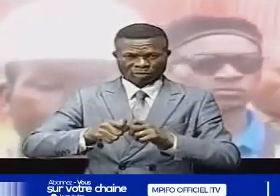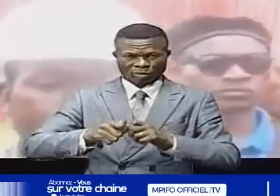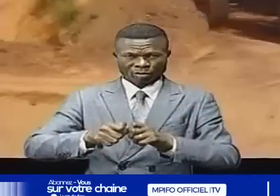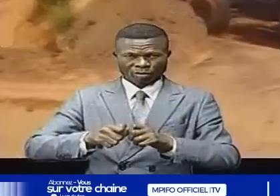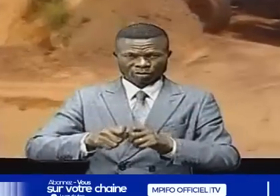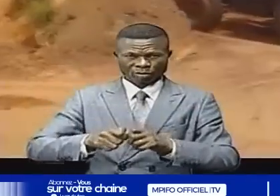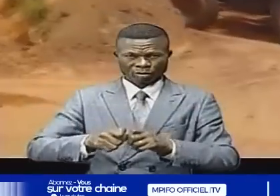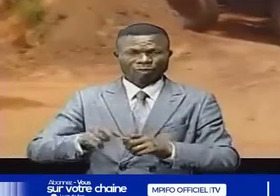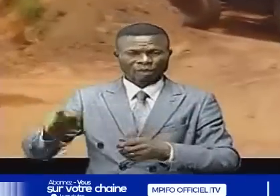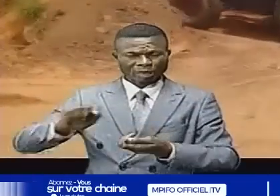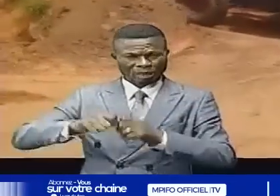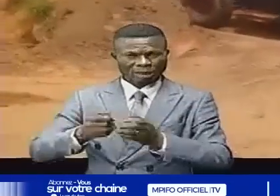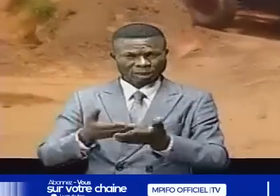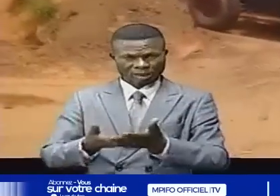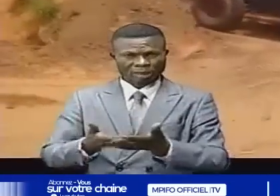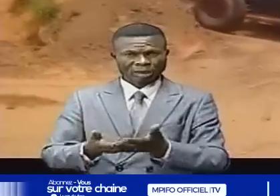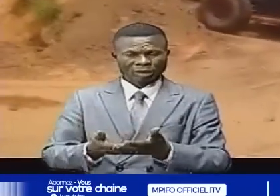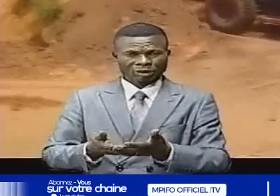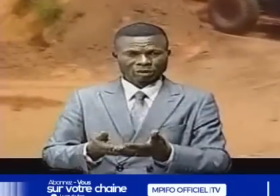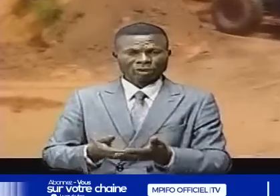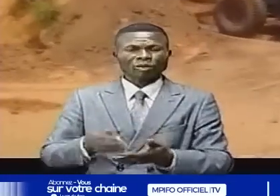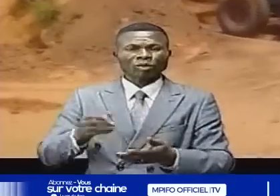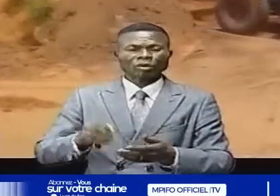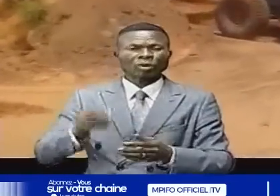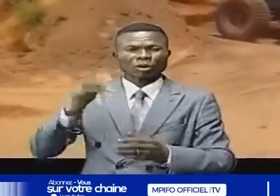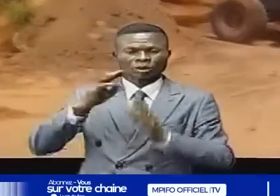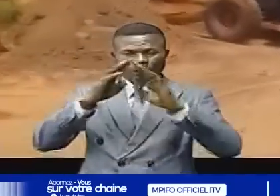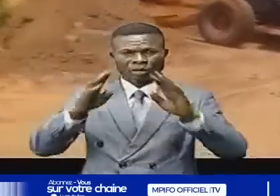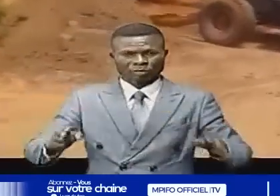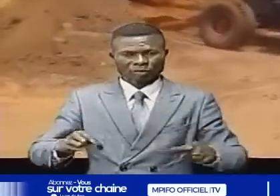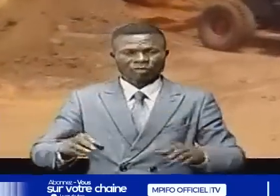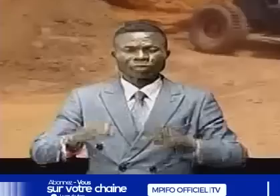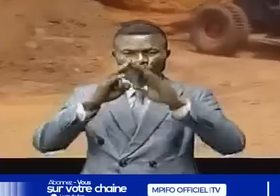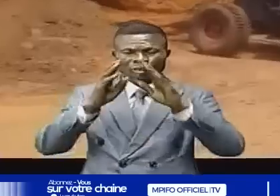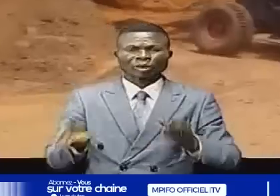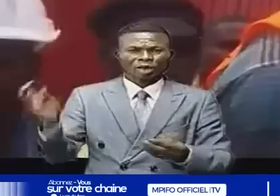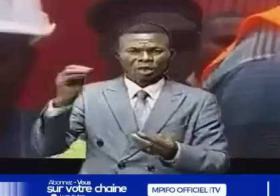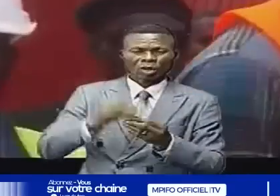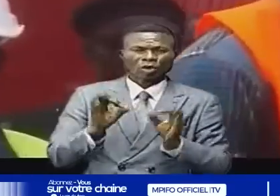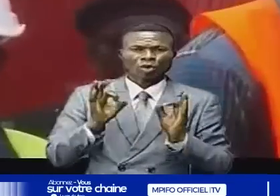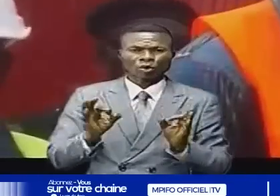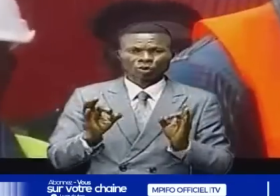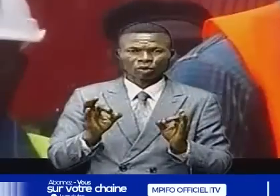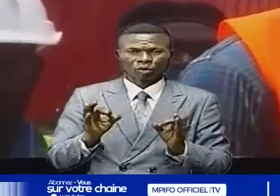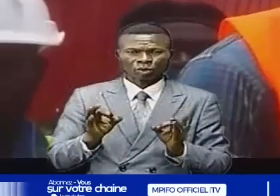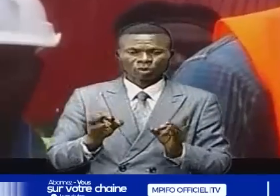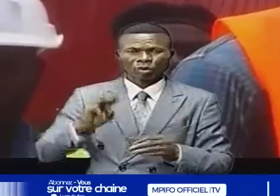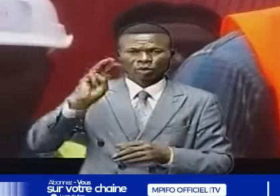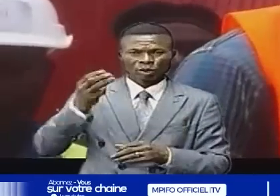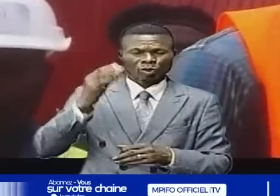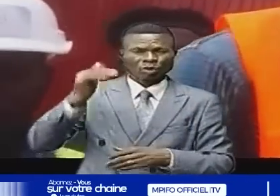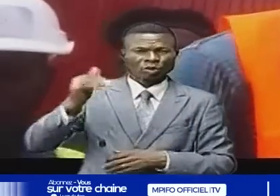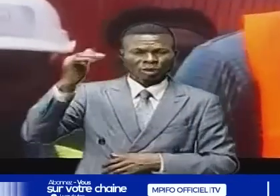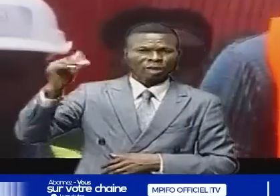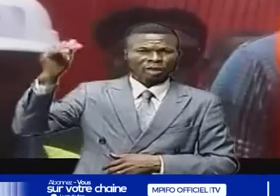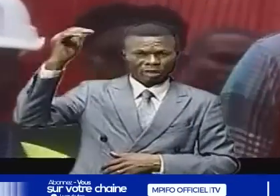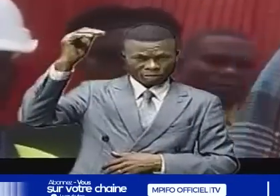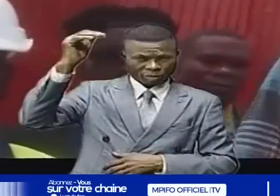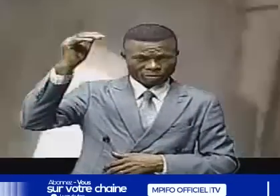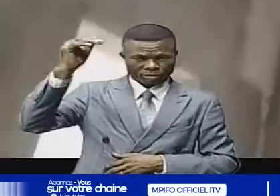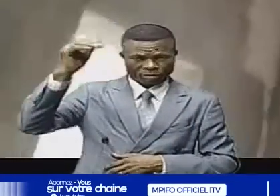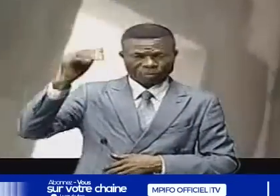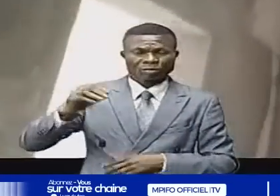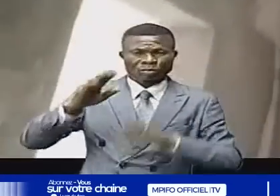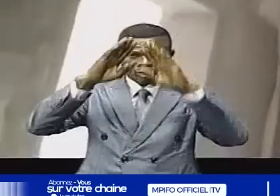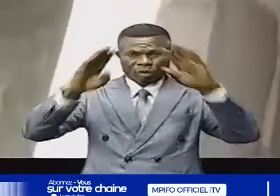en construction, depuis le bas jusqu'en haut, les travaux de rénovation. Et de l'autre côté, le troisième compartiment, là, c'est le